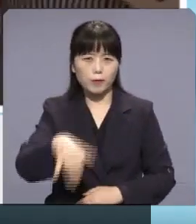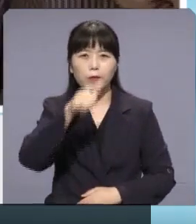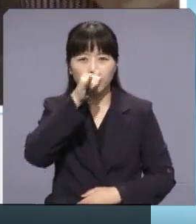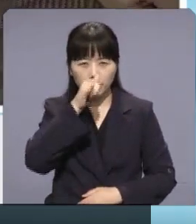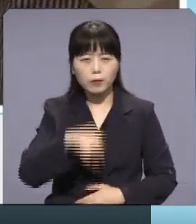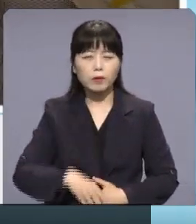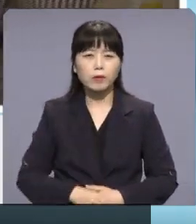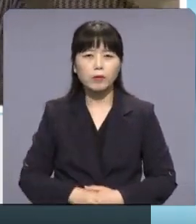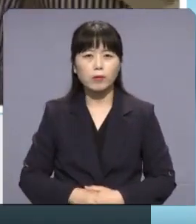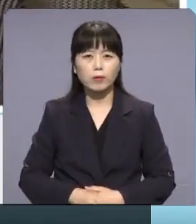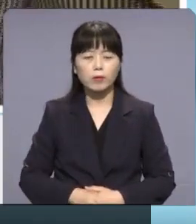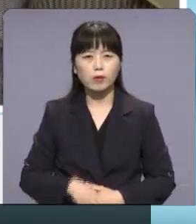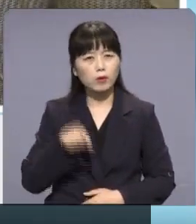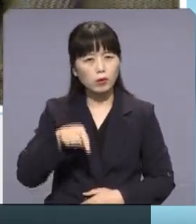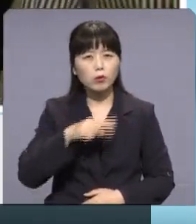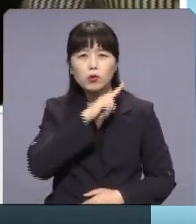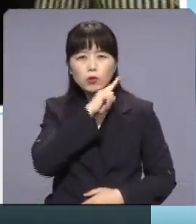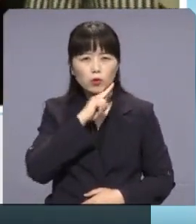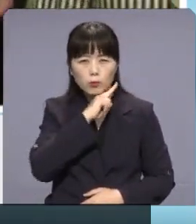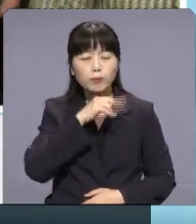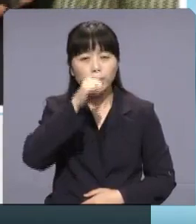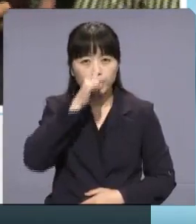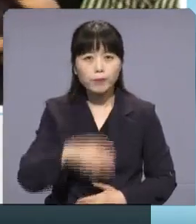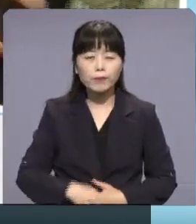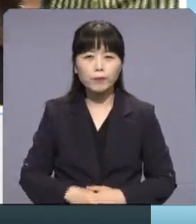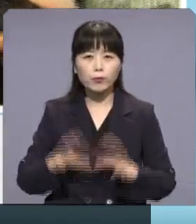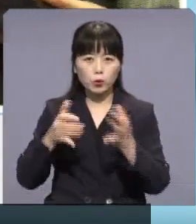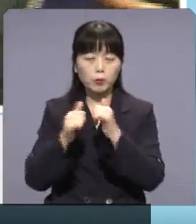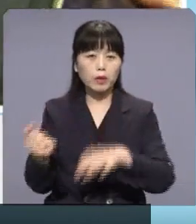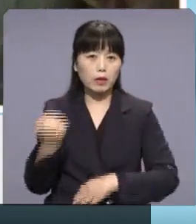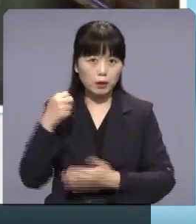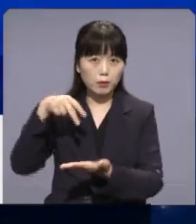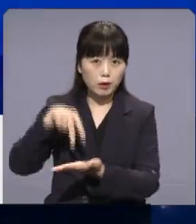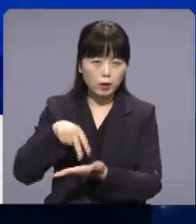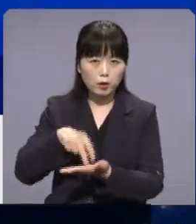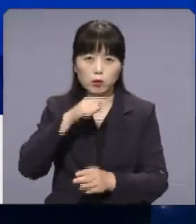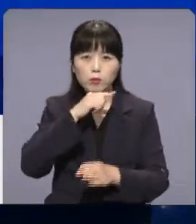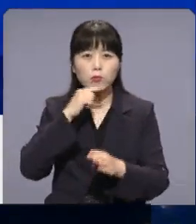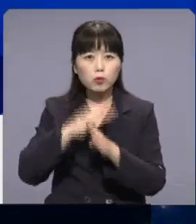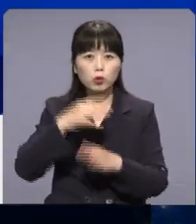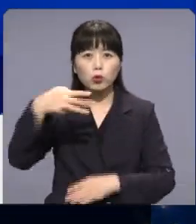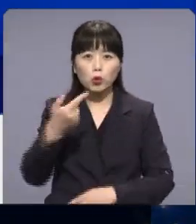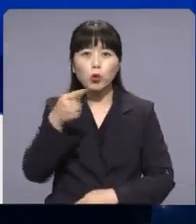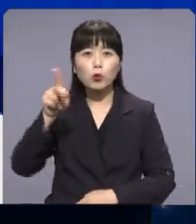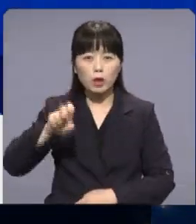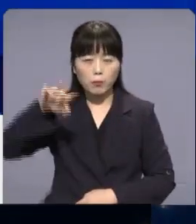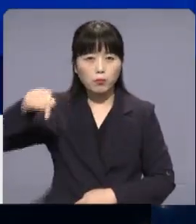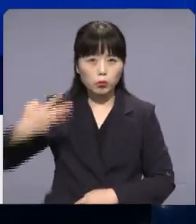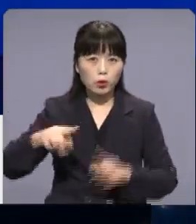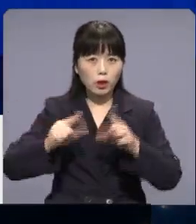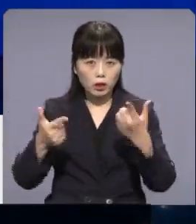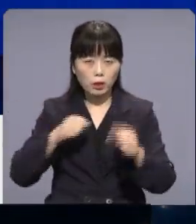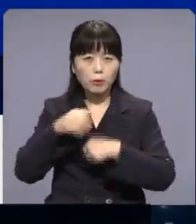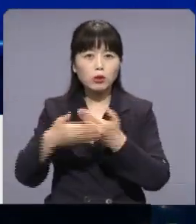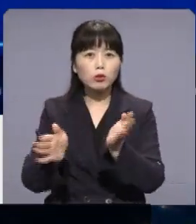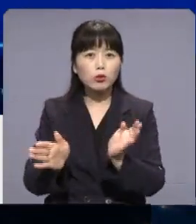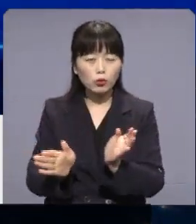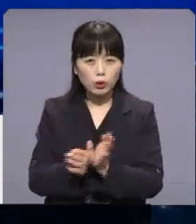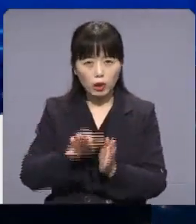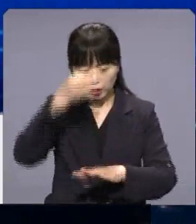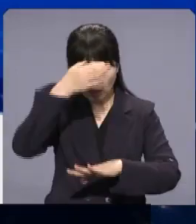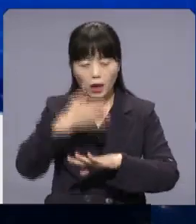저는 이것도 또한 의문을 갖고 있습니다. 예, 국민의힘은 뭐 북로남불 아니냐 이래서 문재인 정부의 사죄를